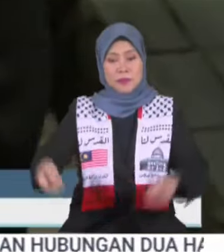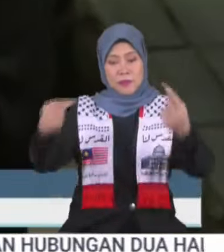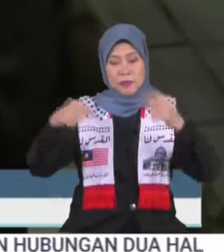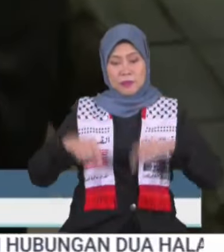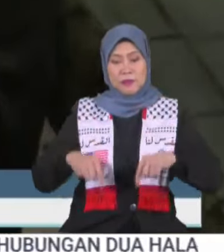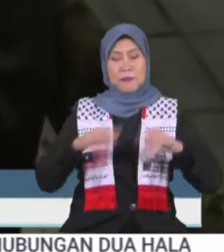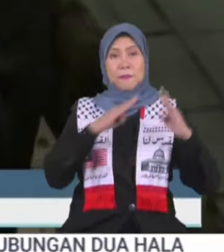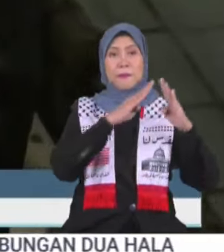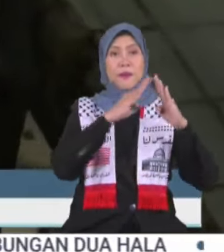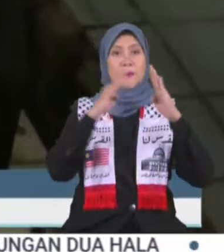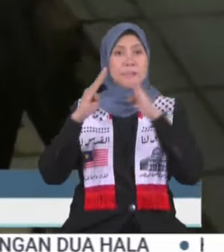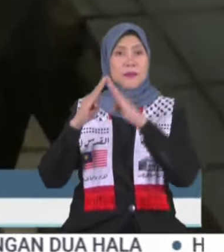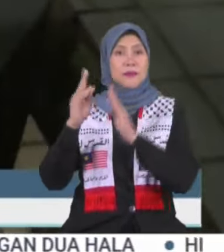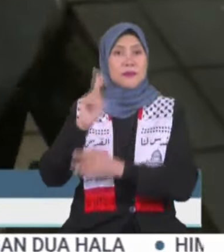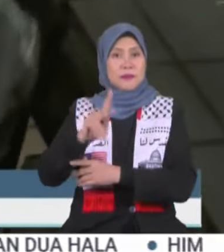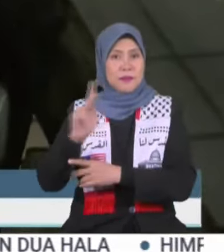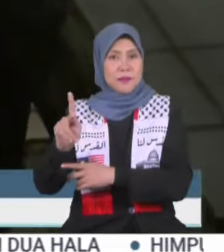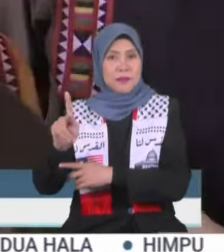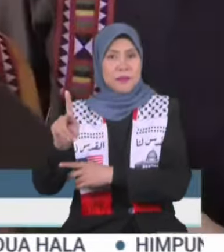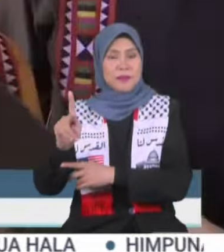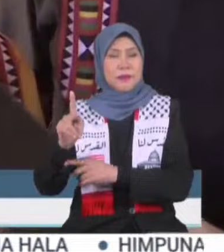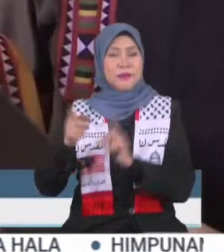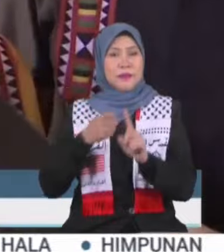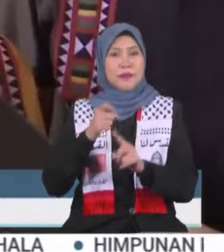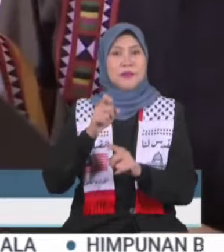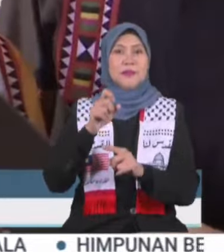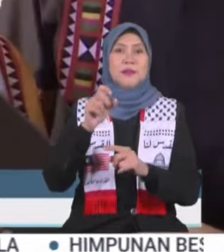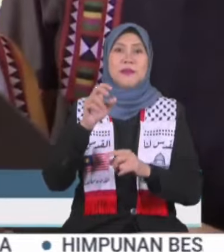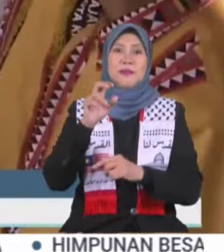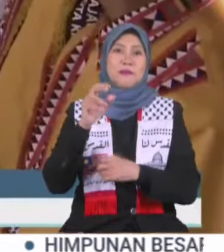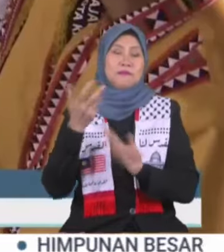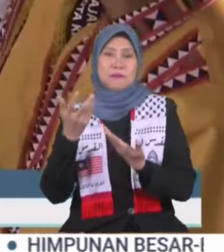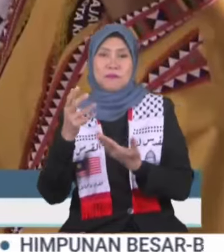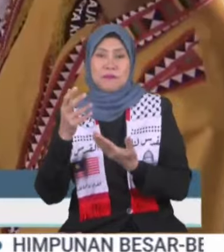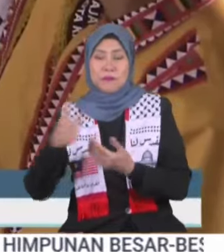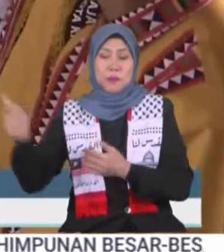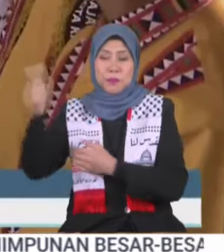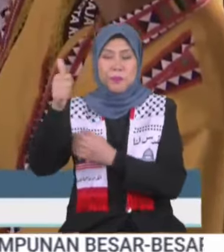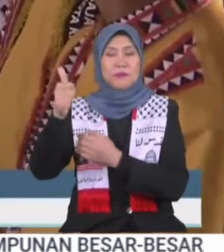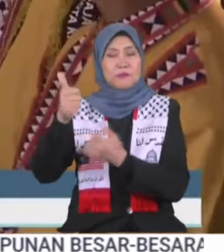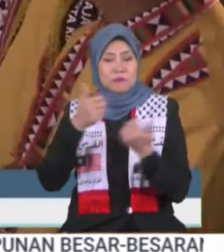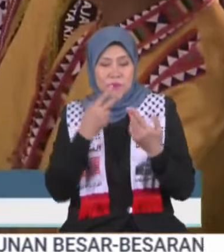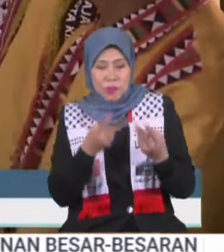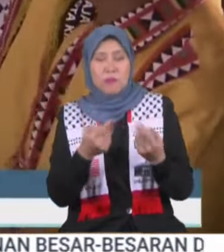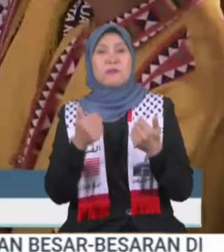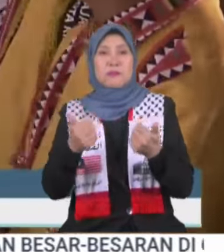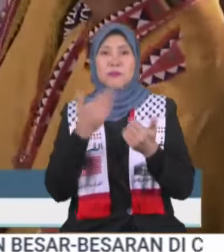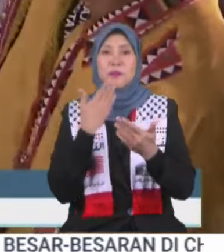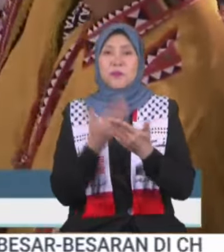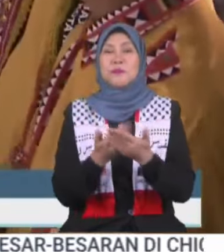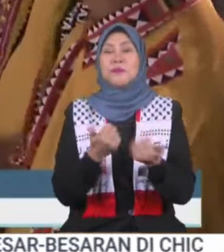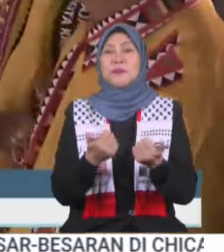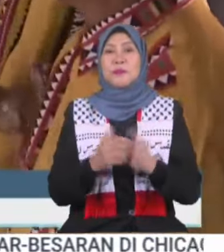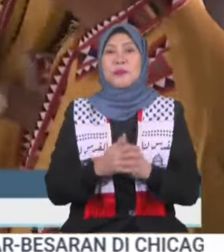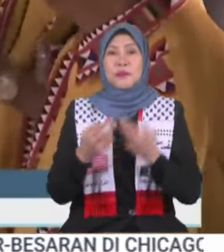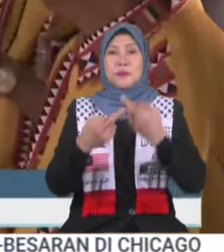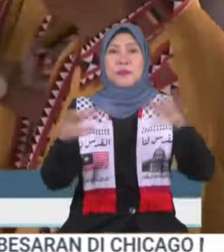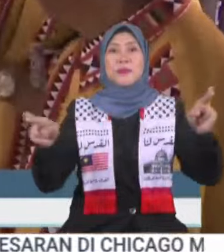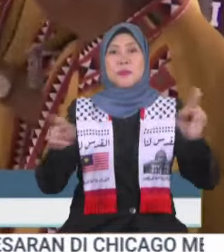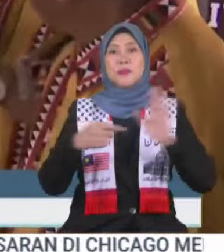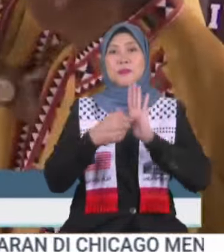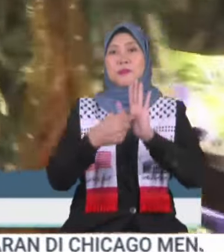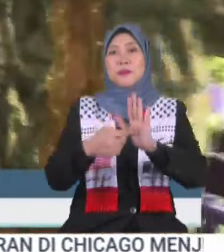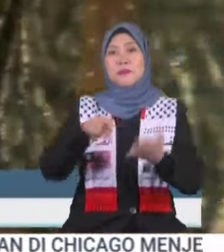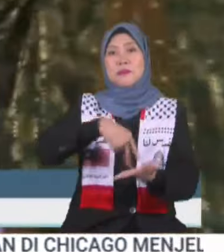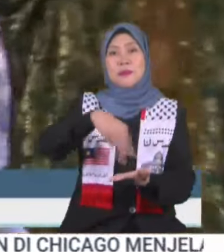bandaraya kota Kinabalu ini amatlah dewan bandaraya Kota Kinabalu hargai Beliau berkata demikian selepas merasmikan persembahan